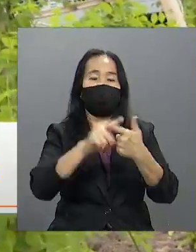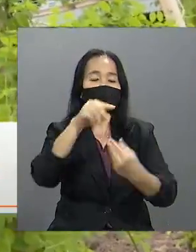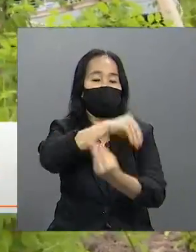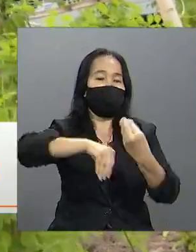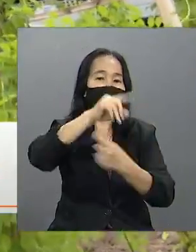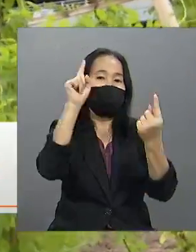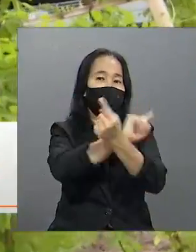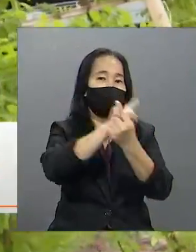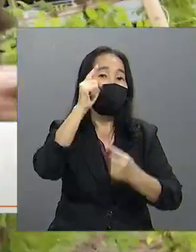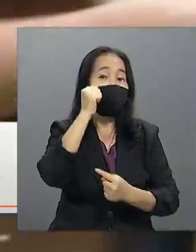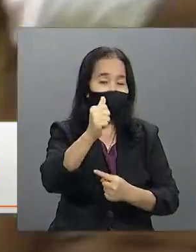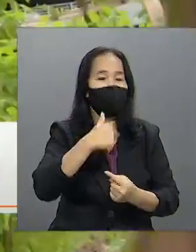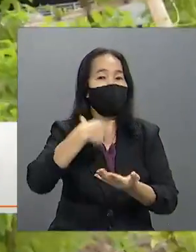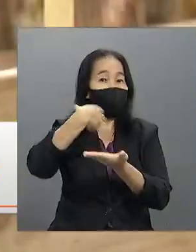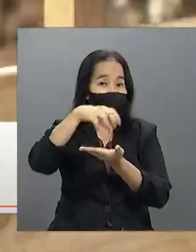ยววันนี้เราไปดูกันค่ะ